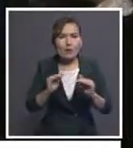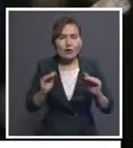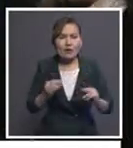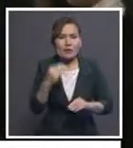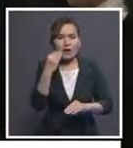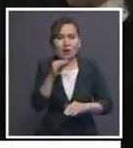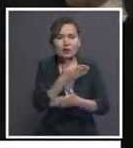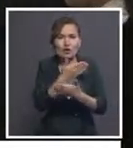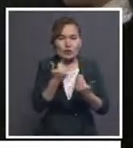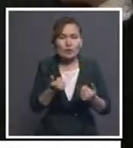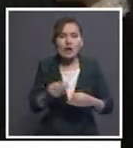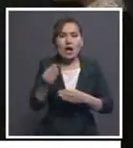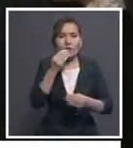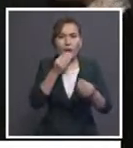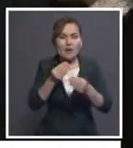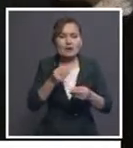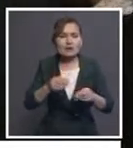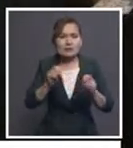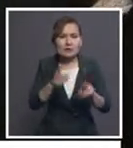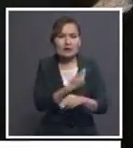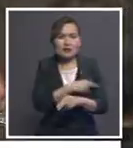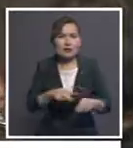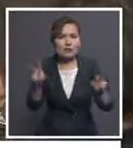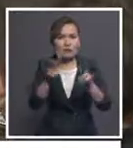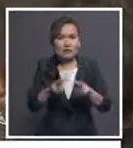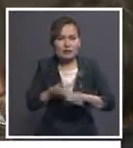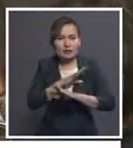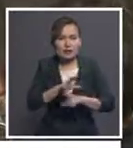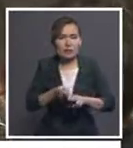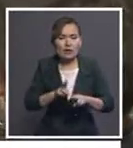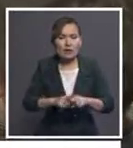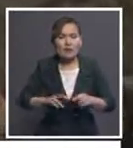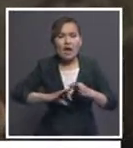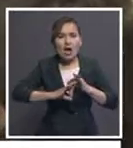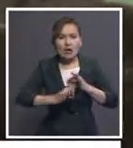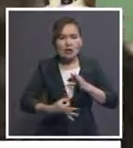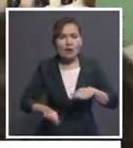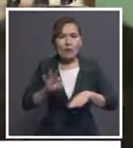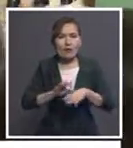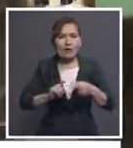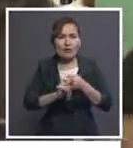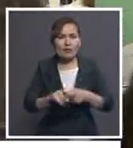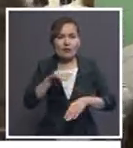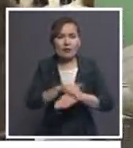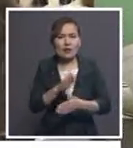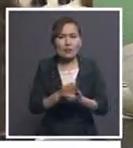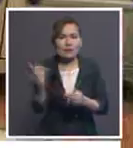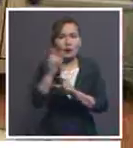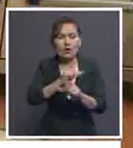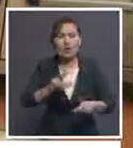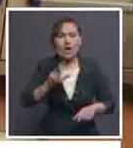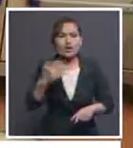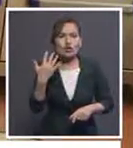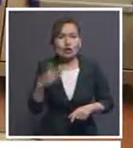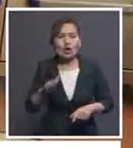сапа сертификаты болмаған. Ал зертханалық сараптама сорпа мен көкөністен ішек бактериясының бар екенін көрсетті. Мектепте